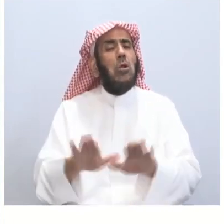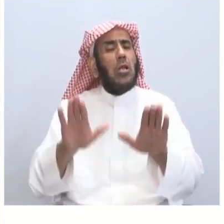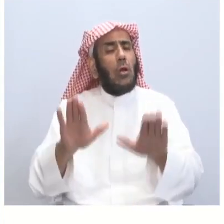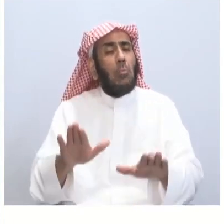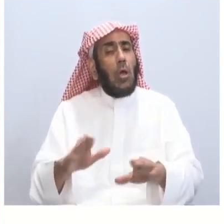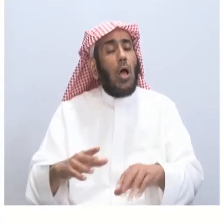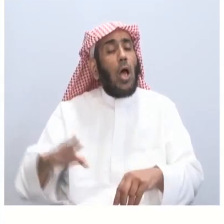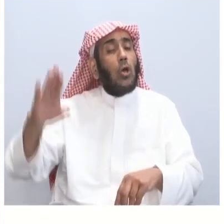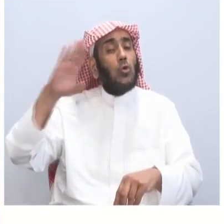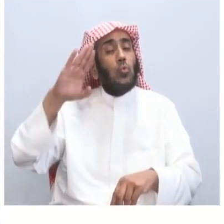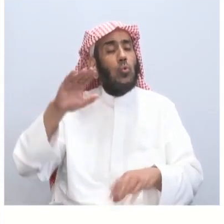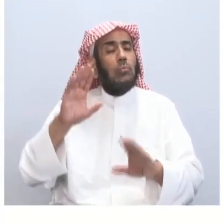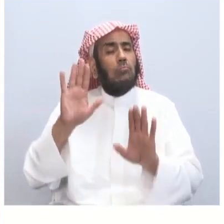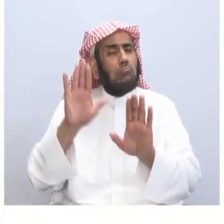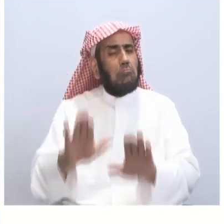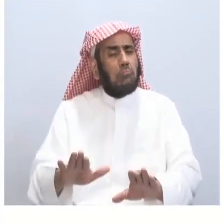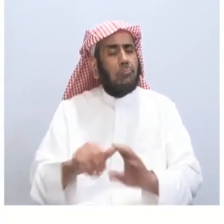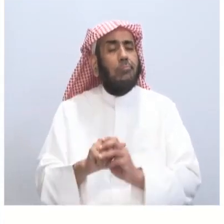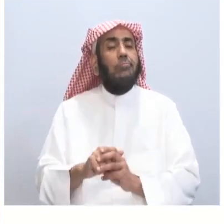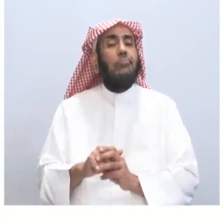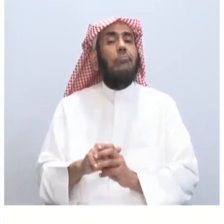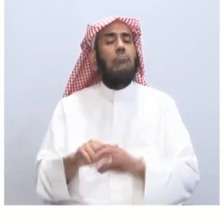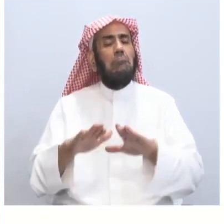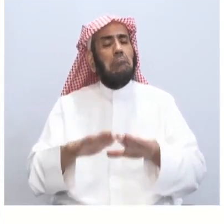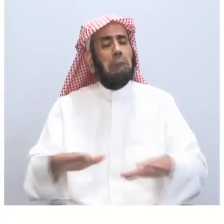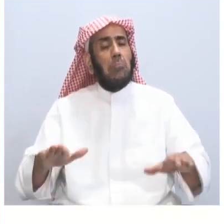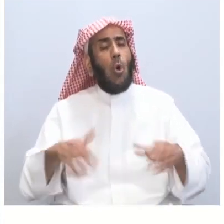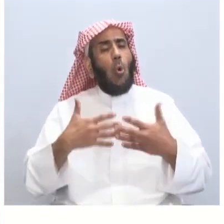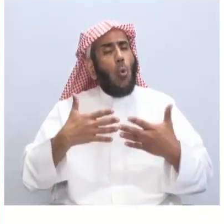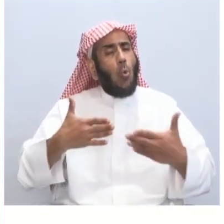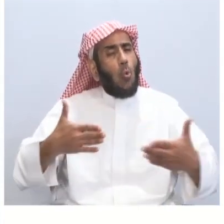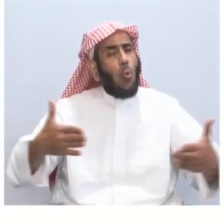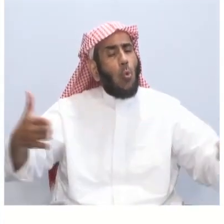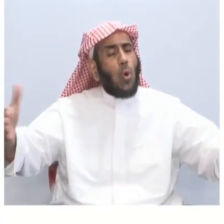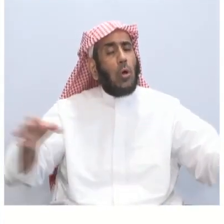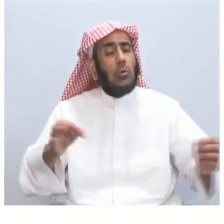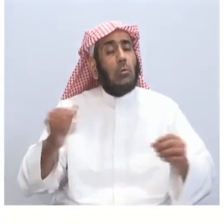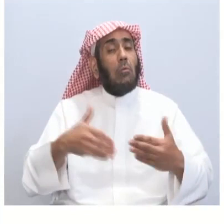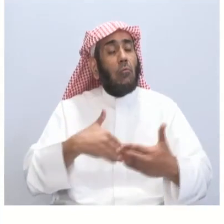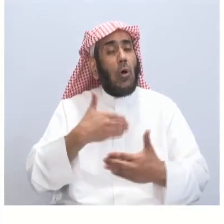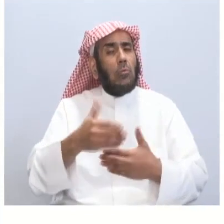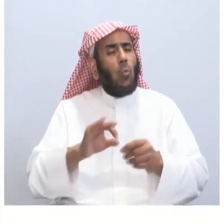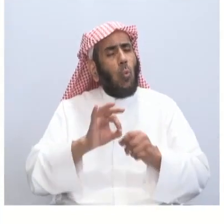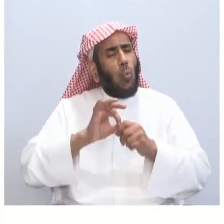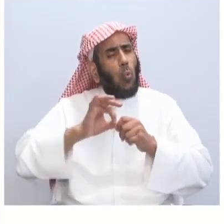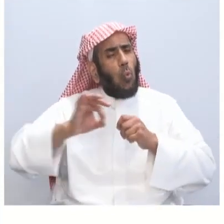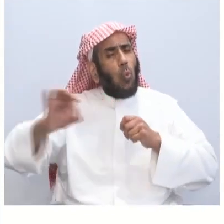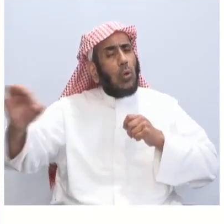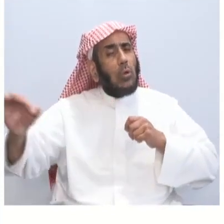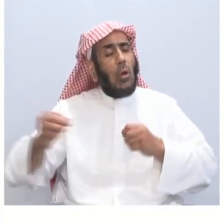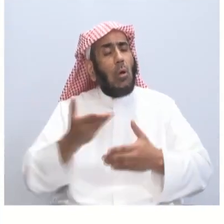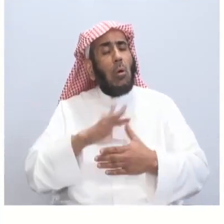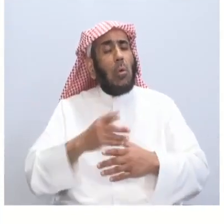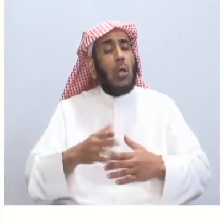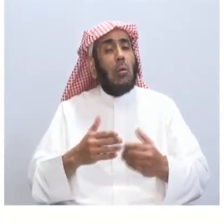بها الجنود اتسعت رقعه البلاد فاصبحت المسافه بعيده بين